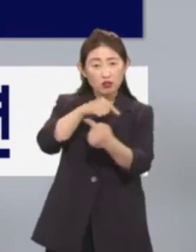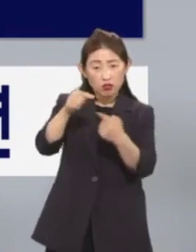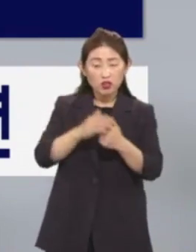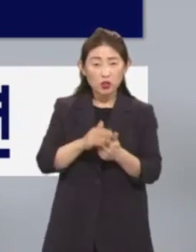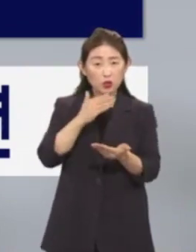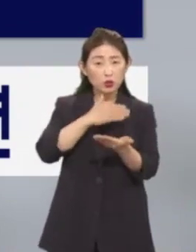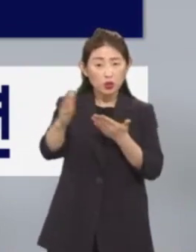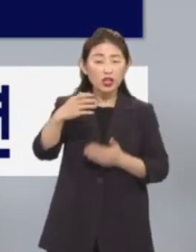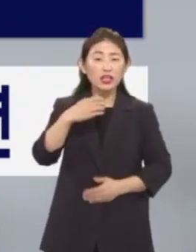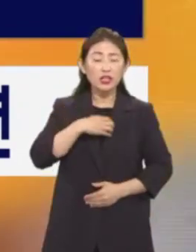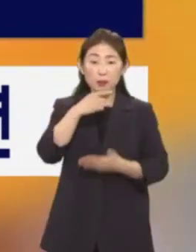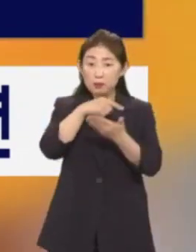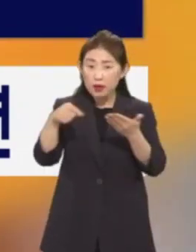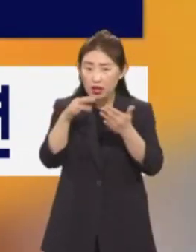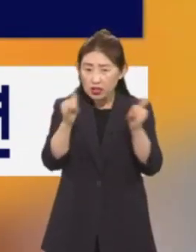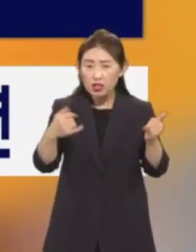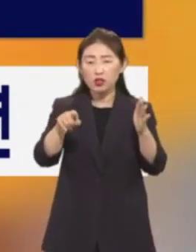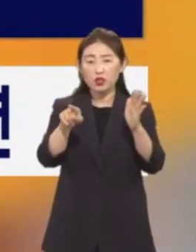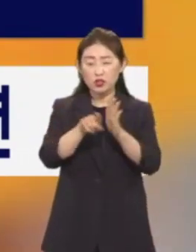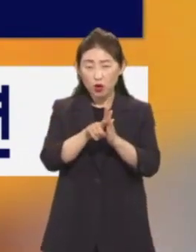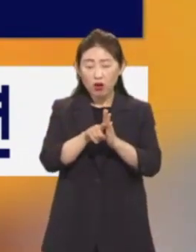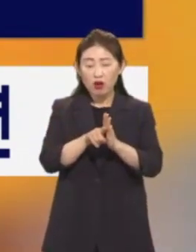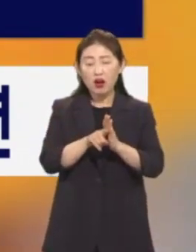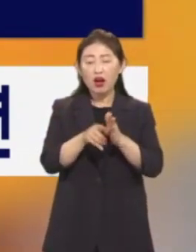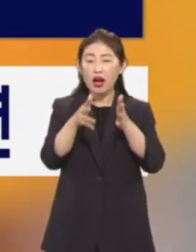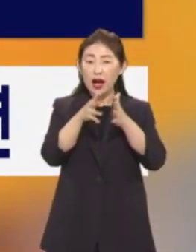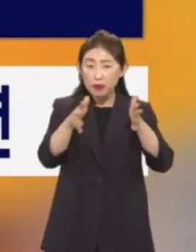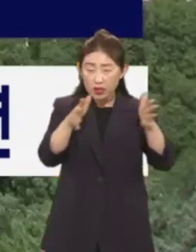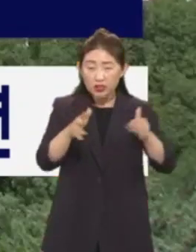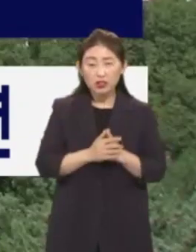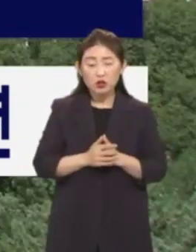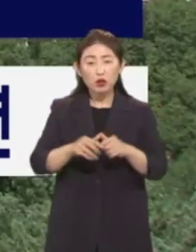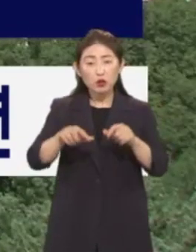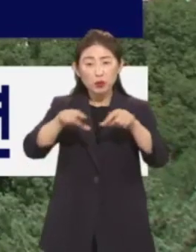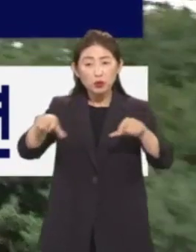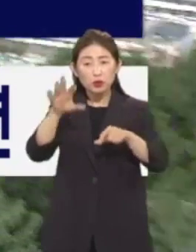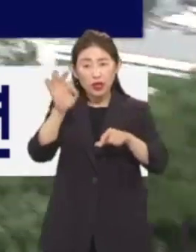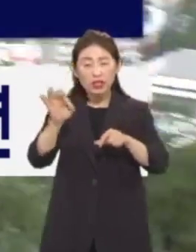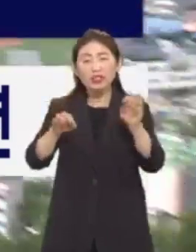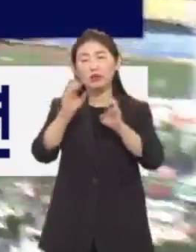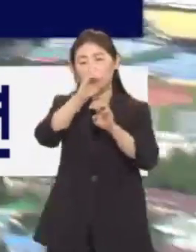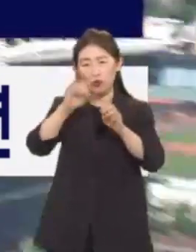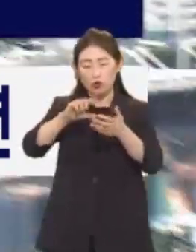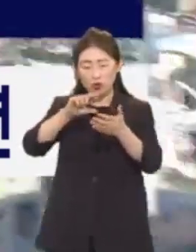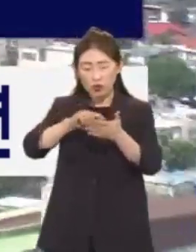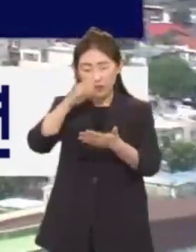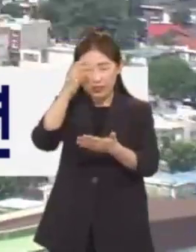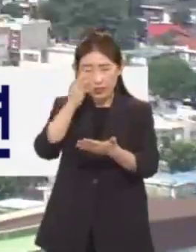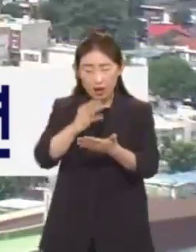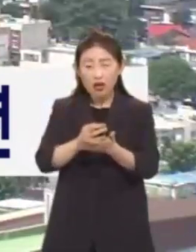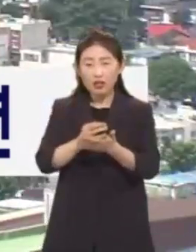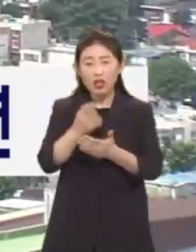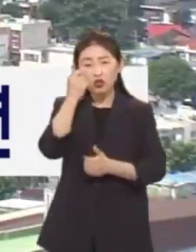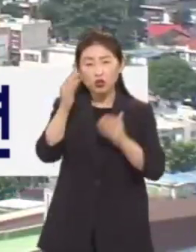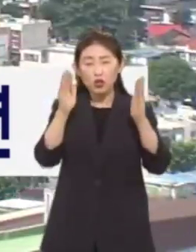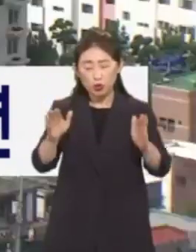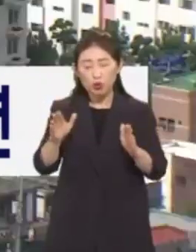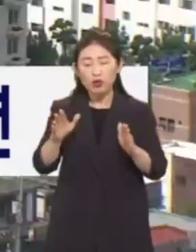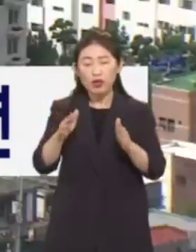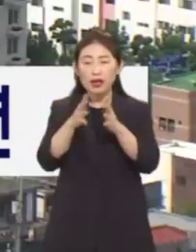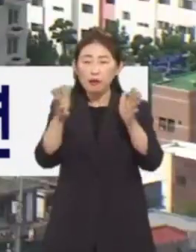쫓겨날 위기에 처한 피해자들에게 공공임대주택을 시세 30% 수준의 임대료로 6개월간 제공하기로